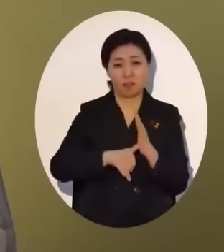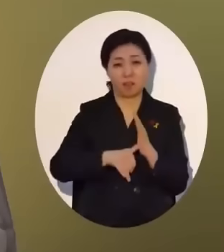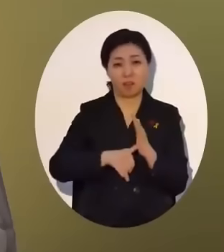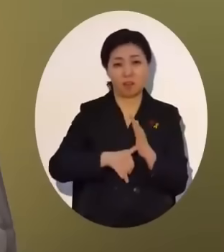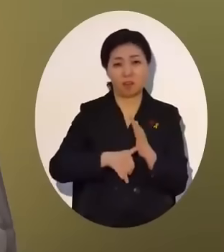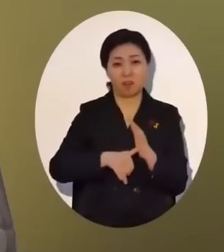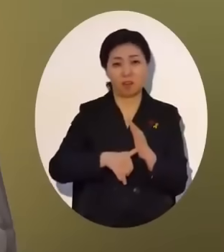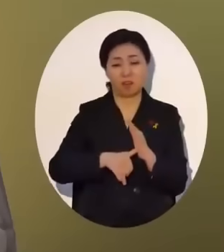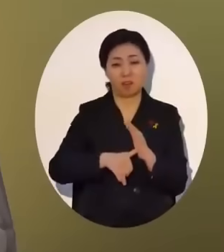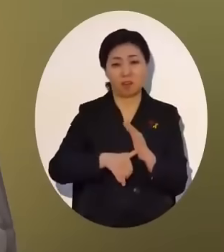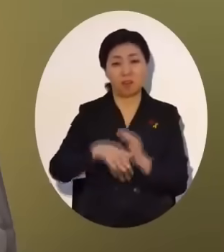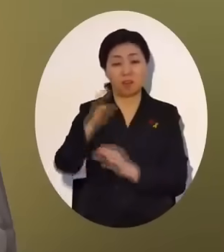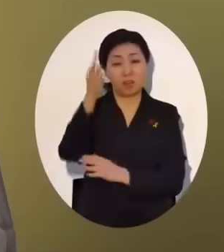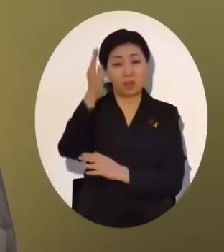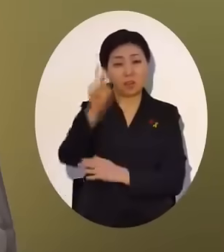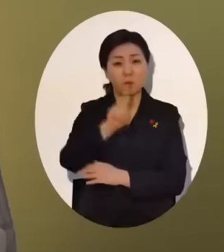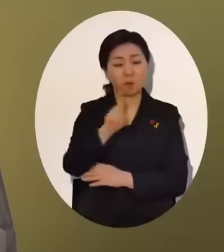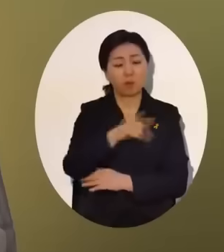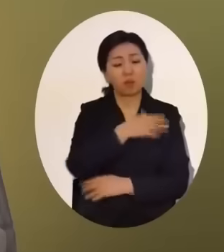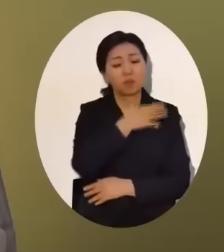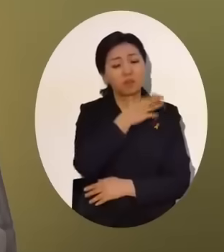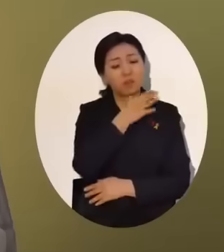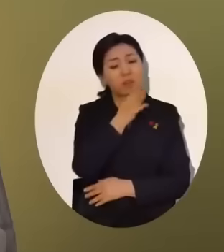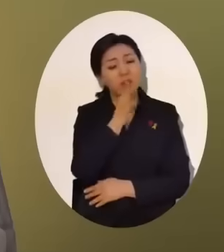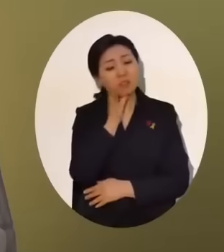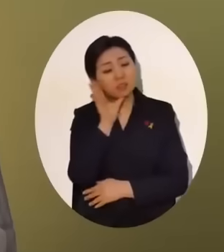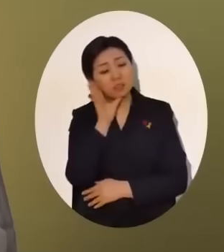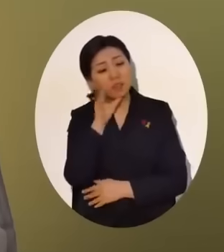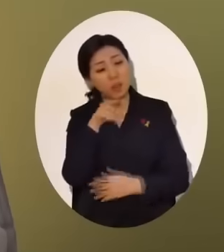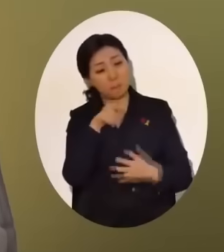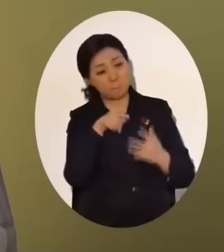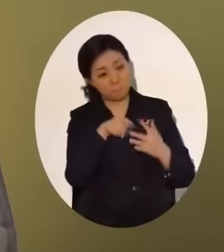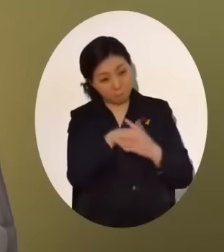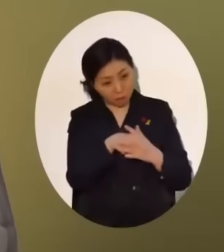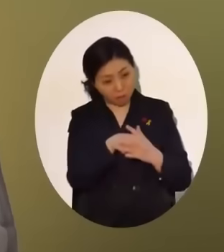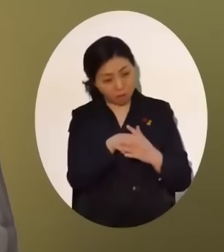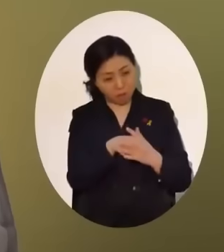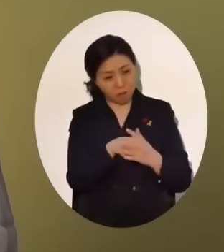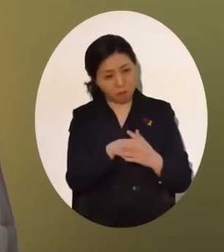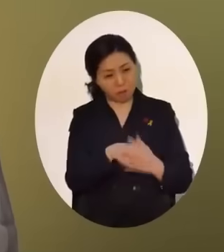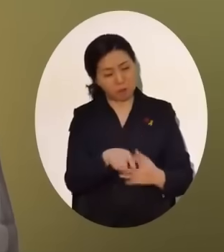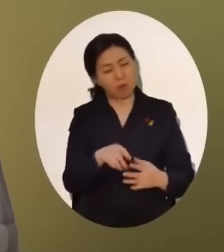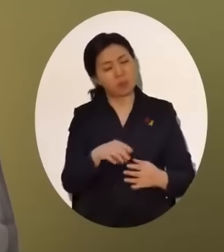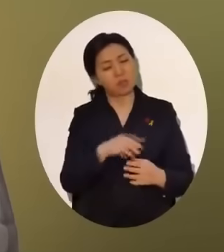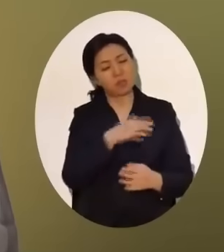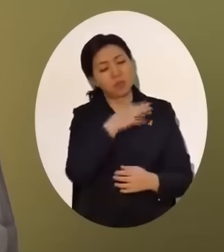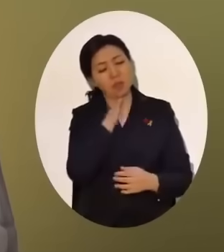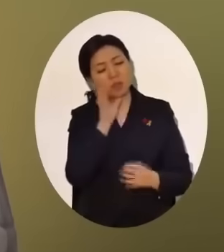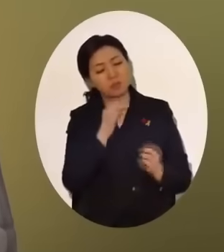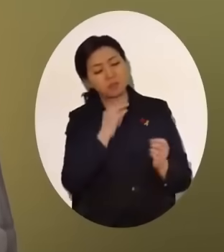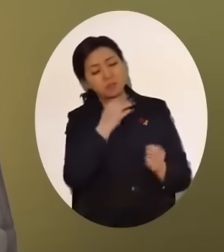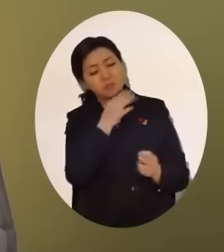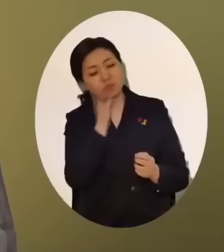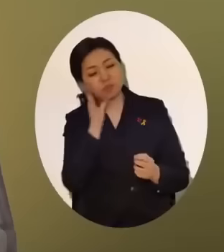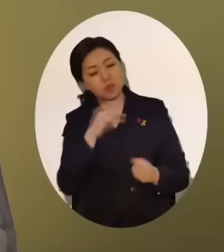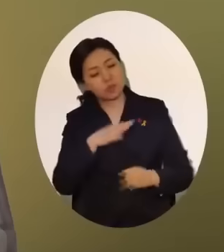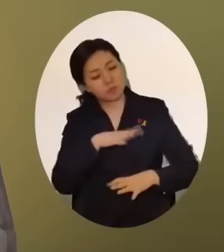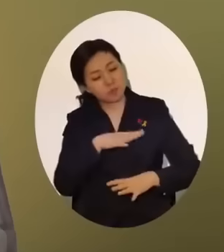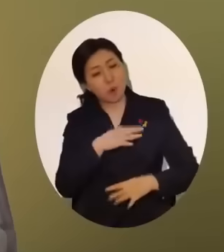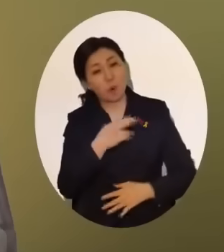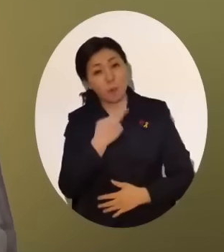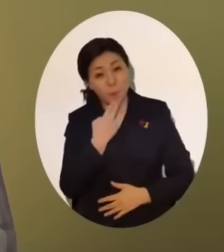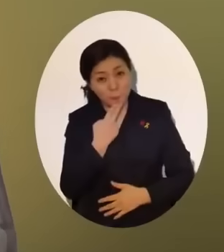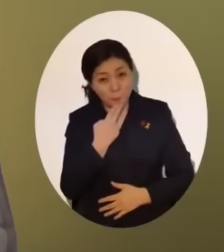지나가시는 말씀으로 나이 듦에 관하면 나이 드는 것이 두렵지 않다고 하신